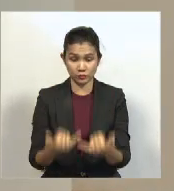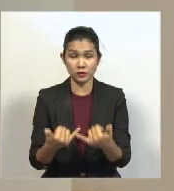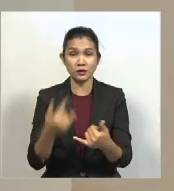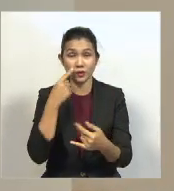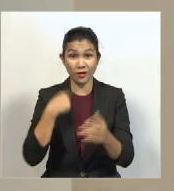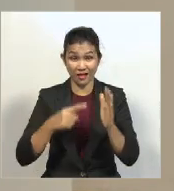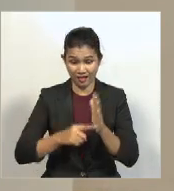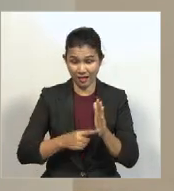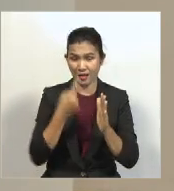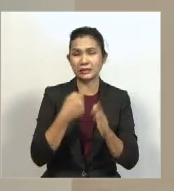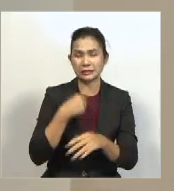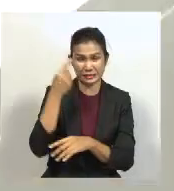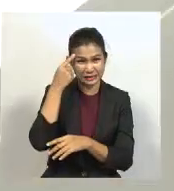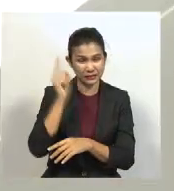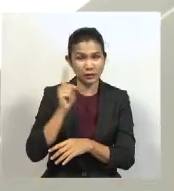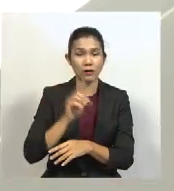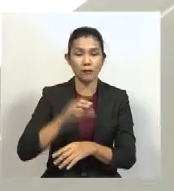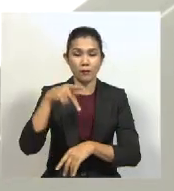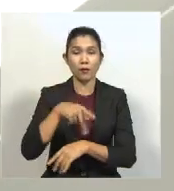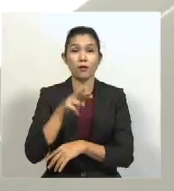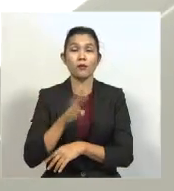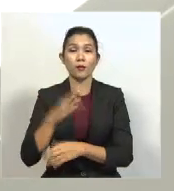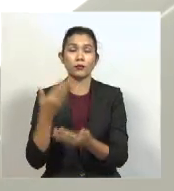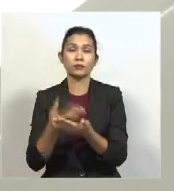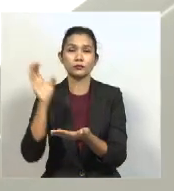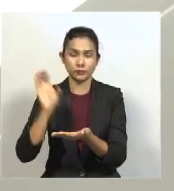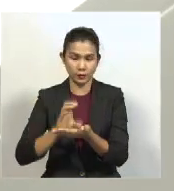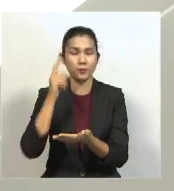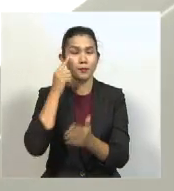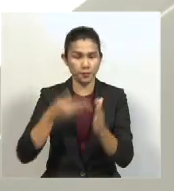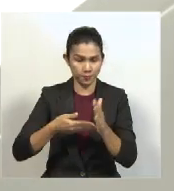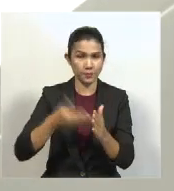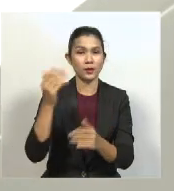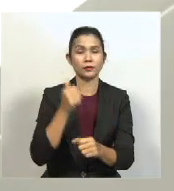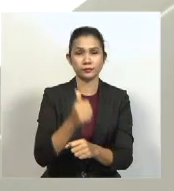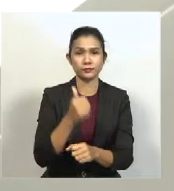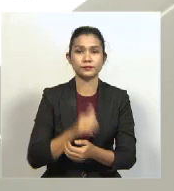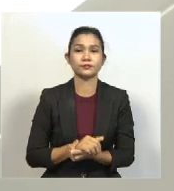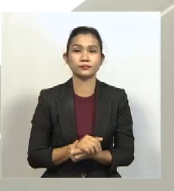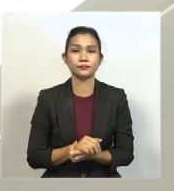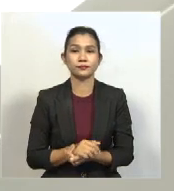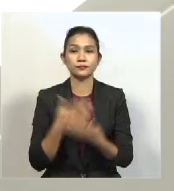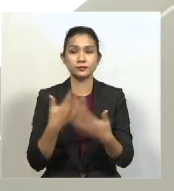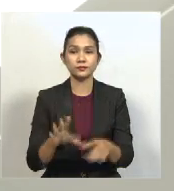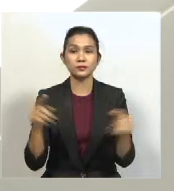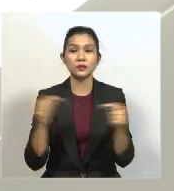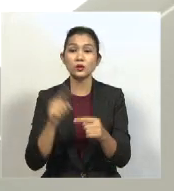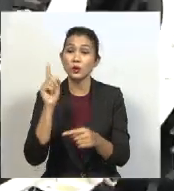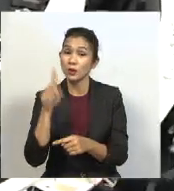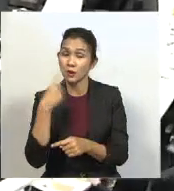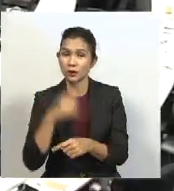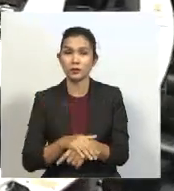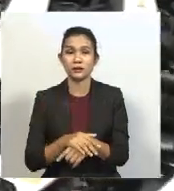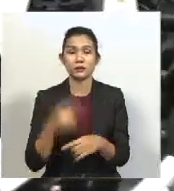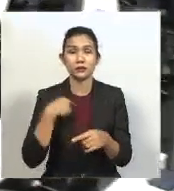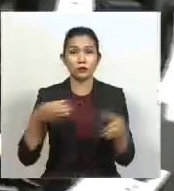เป็นเพียงวาระแรกเชื่อมั่นว่าร่างพรบ.งบประมาณนั้นจะผ่านที่ประชุมสภาอย่างแน่นอนขณะที่ทางท่าทีของ